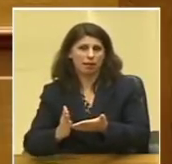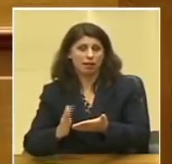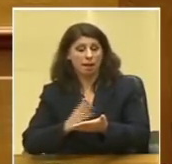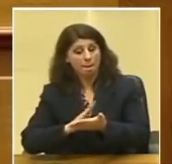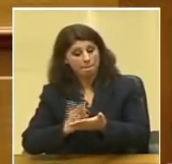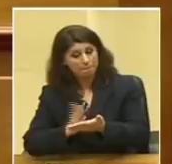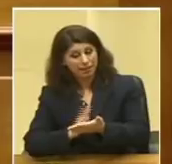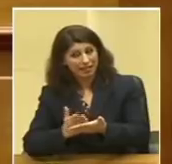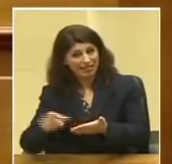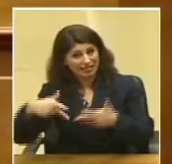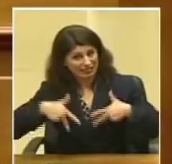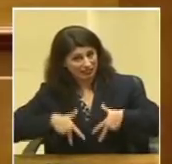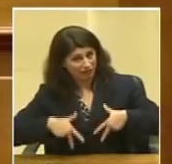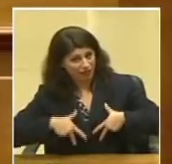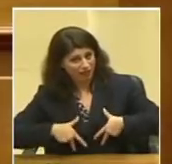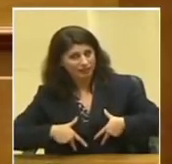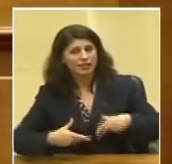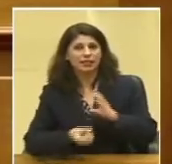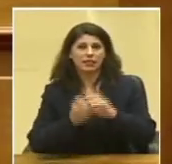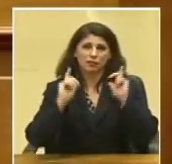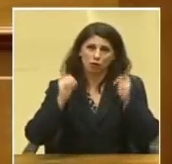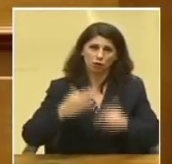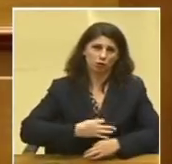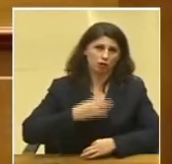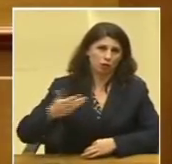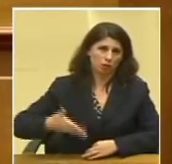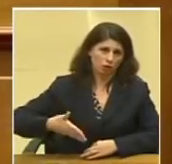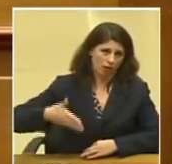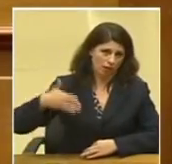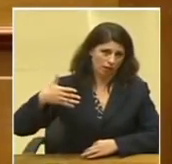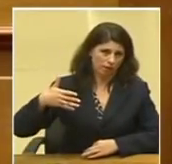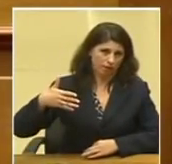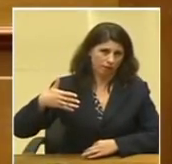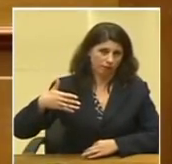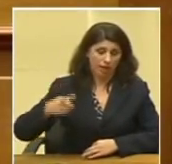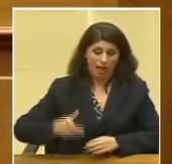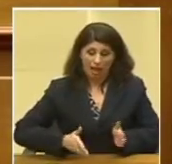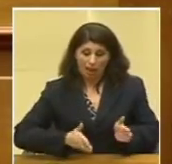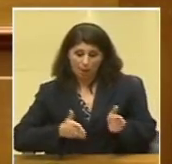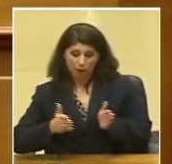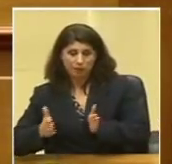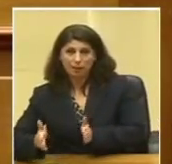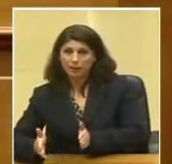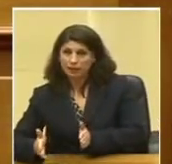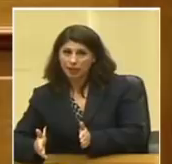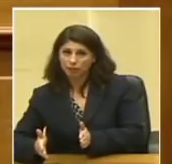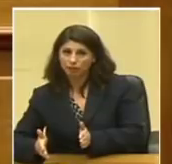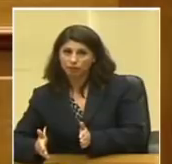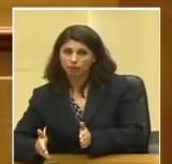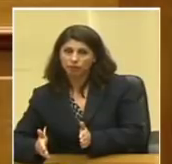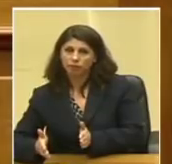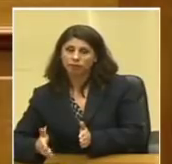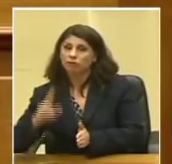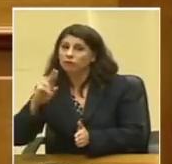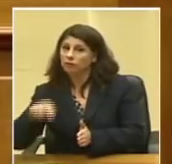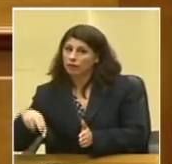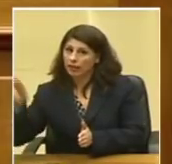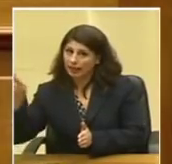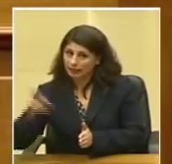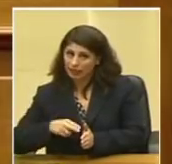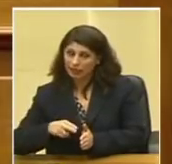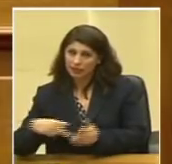μας και της Νέας Δημοκρατίας του κ. Μητσοτάκη. Από τη μια μεριά, η κατάργηση